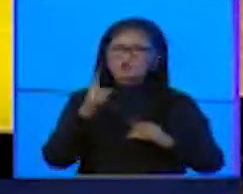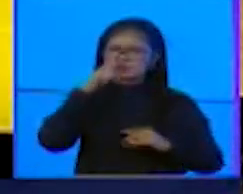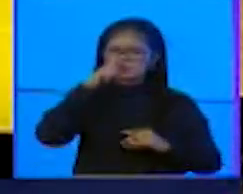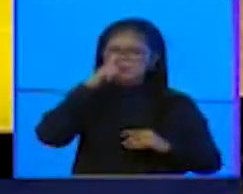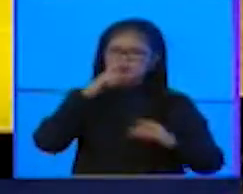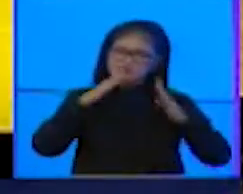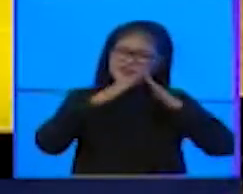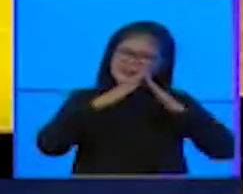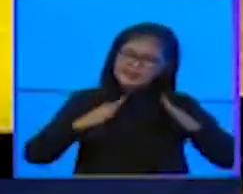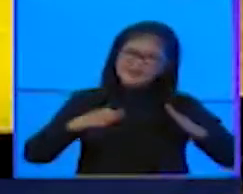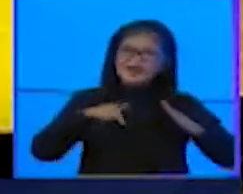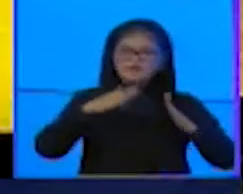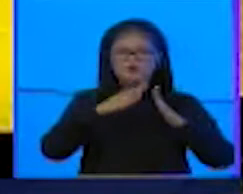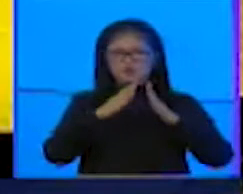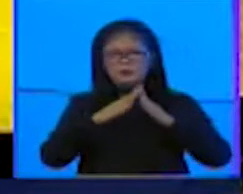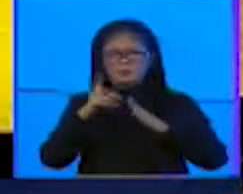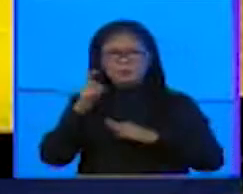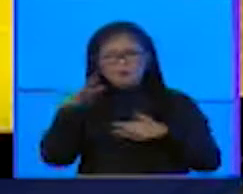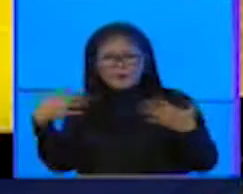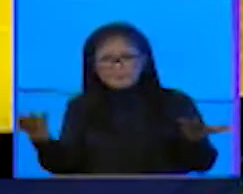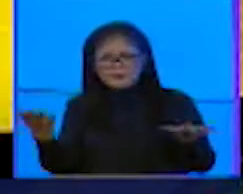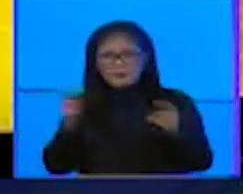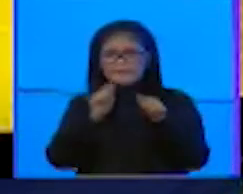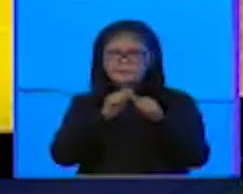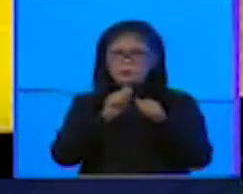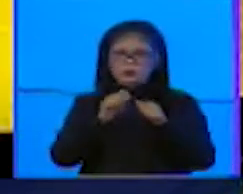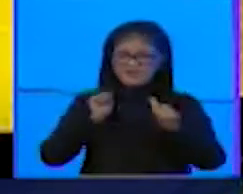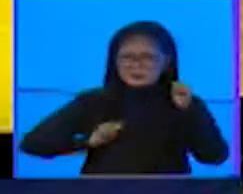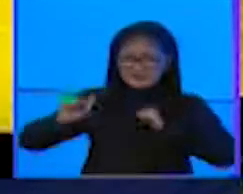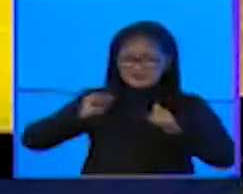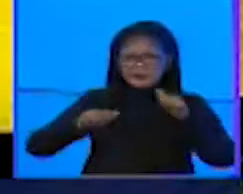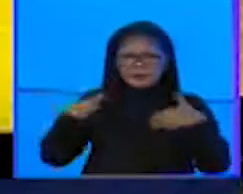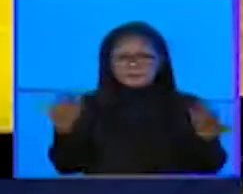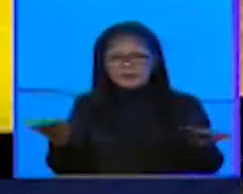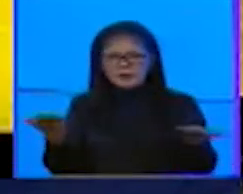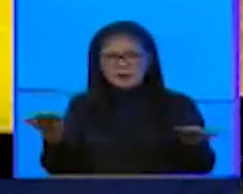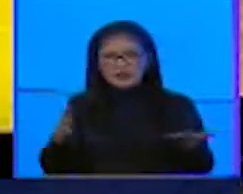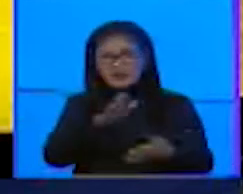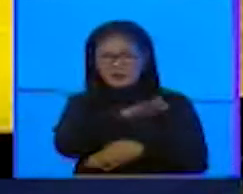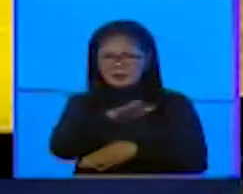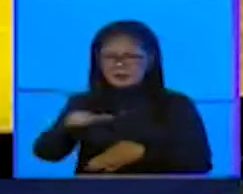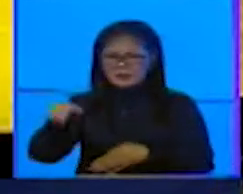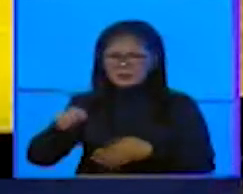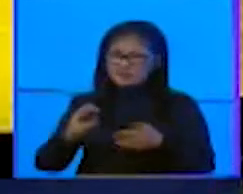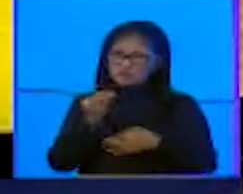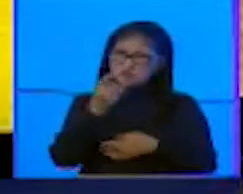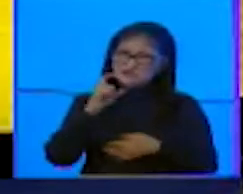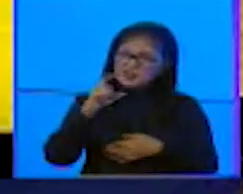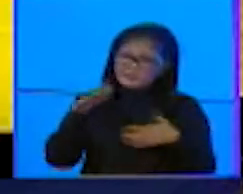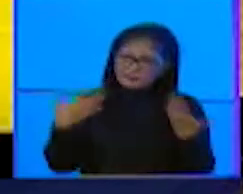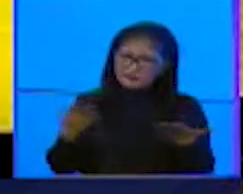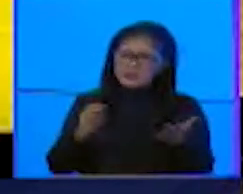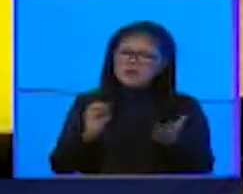bagaimana untuk bikin improvisasi kegiatan apa yang bisa dikerjakan anak-anak di rumah. Banyak sih sebenarnya selain